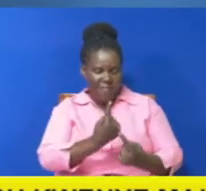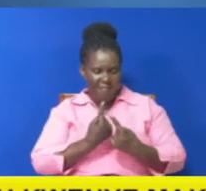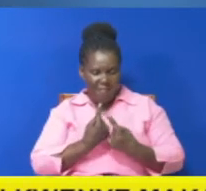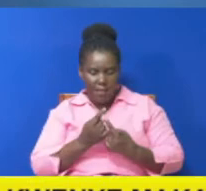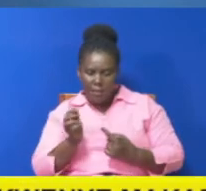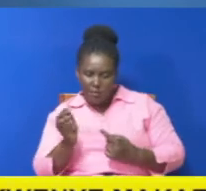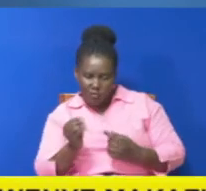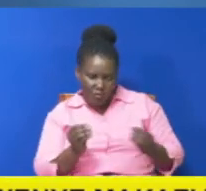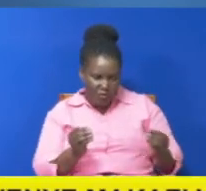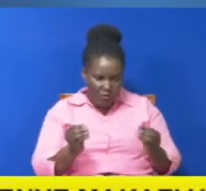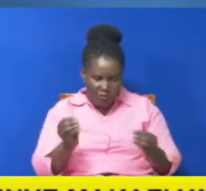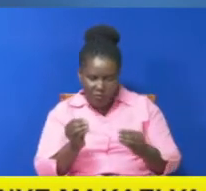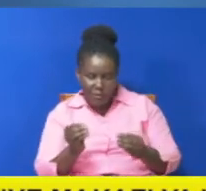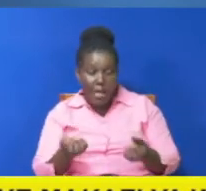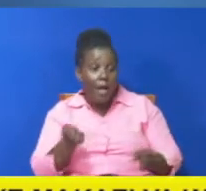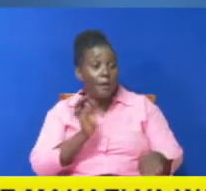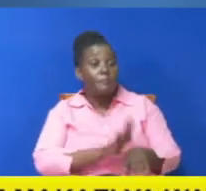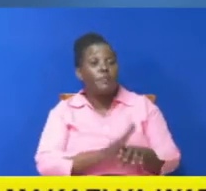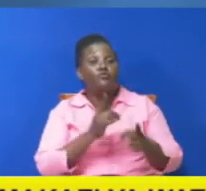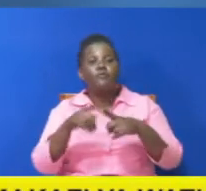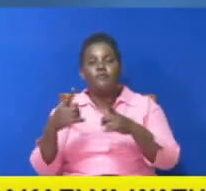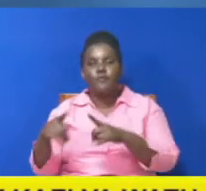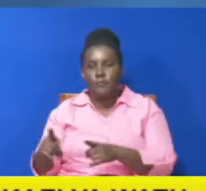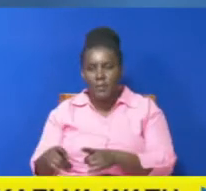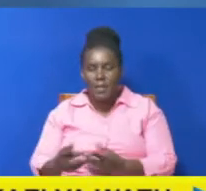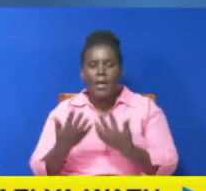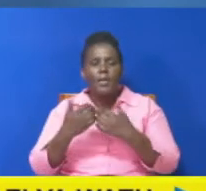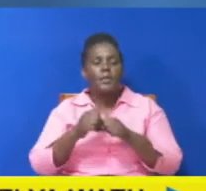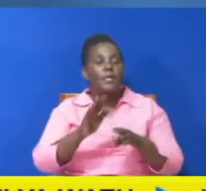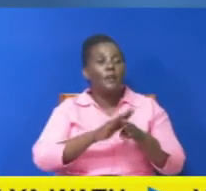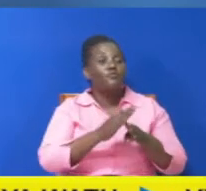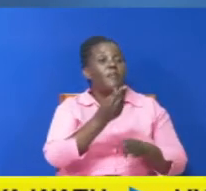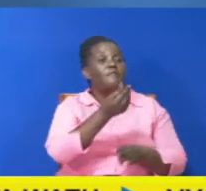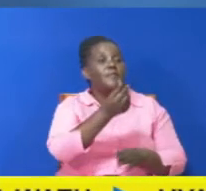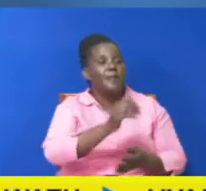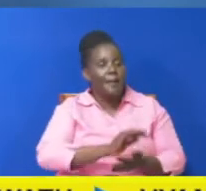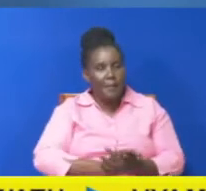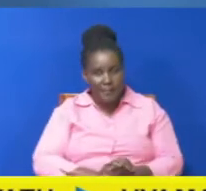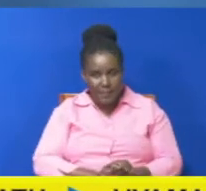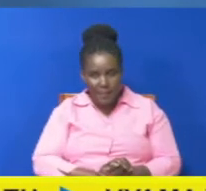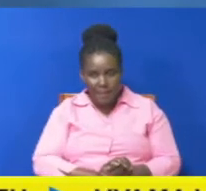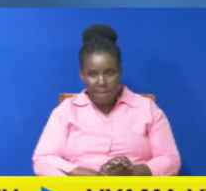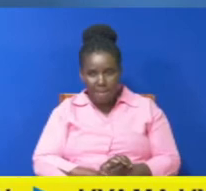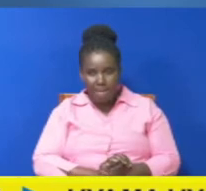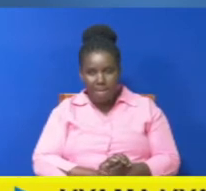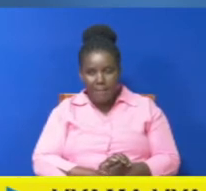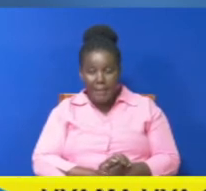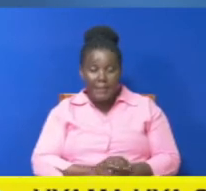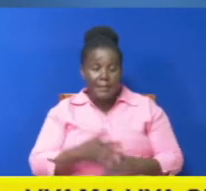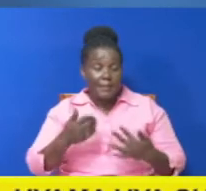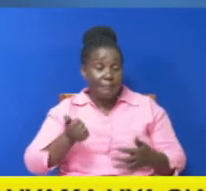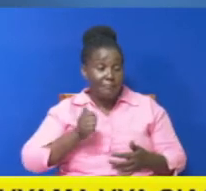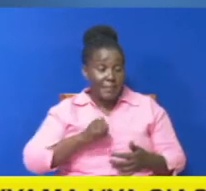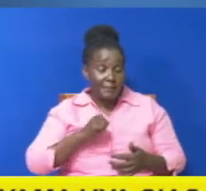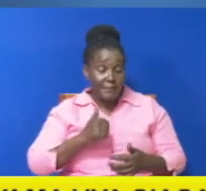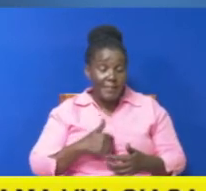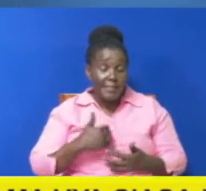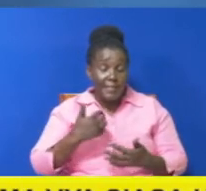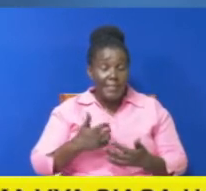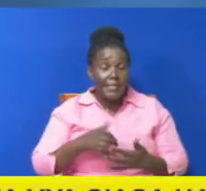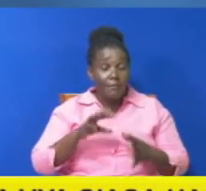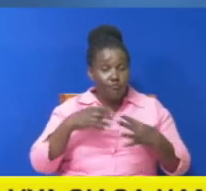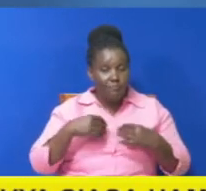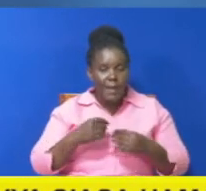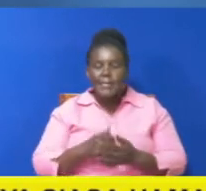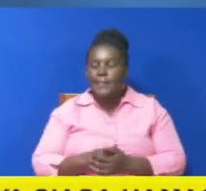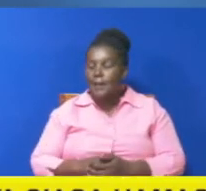kwa kiasi kikubwa cha pesa. Mimi leo Mariam nikishashawishika nitakuja kukuambia Shinuna nimepata bwana. Ana pesa, kila